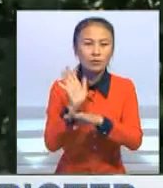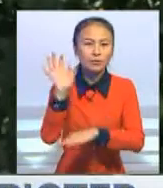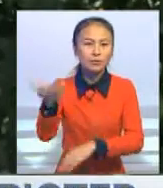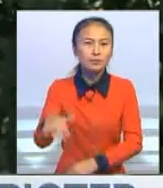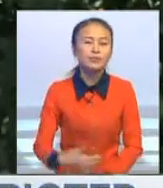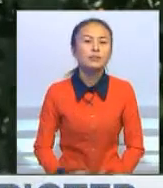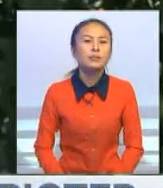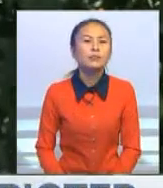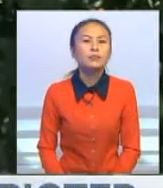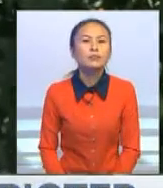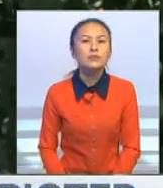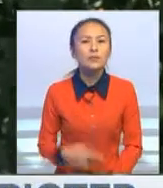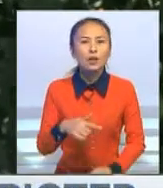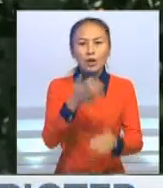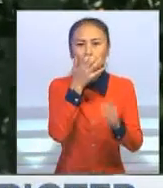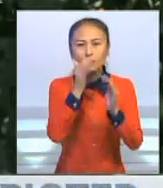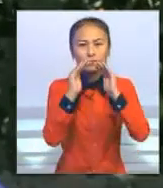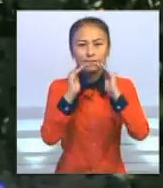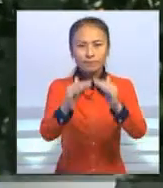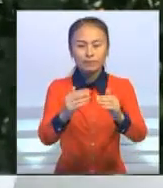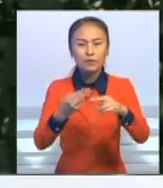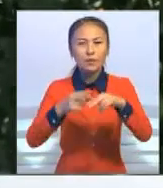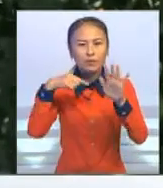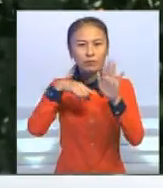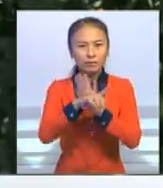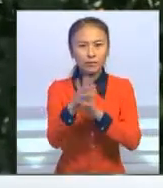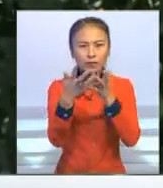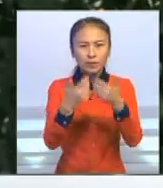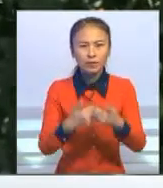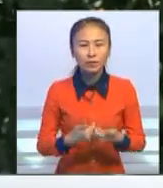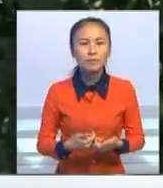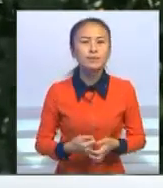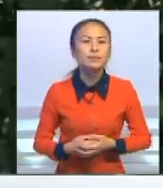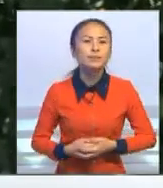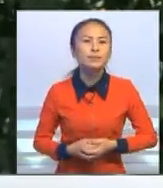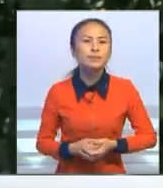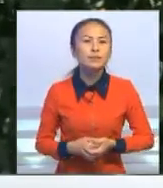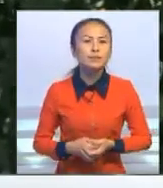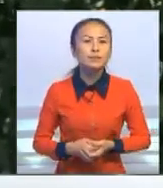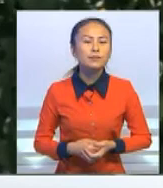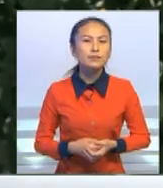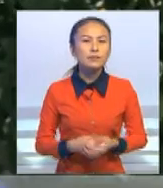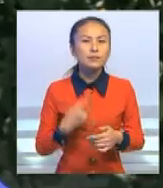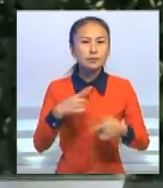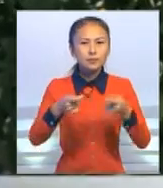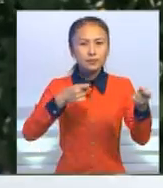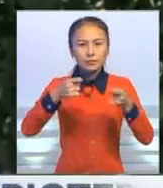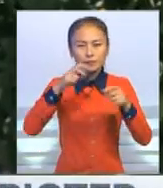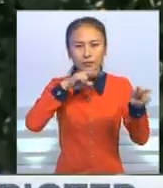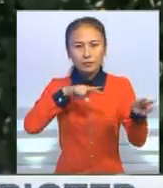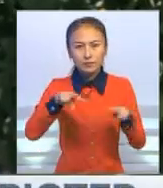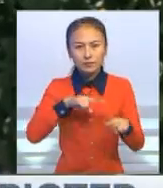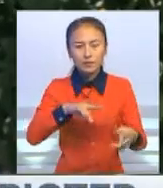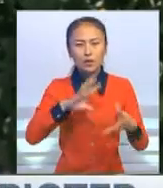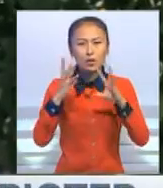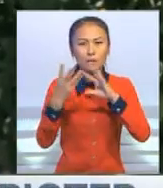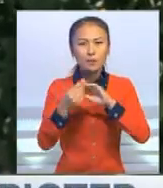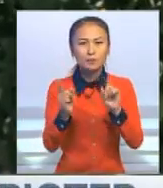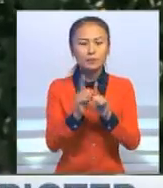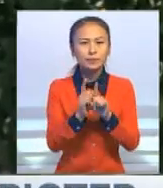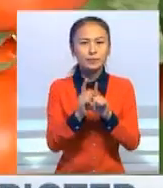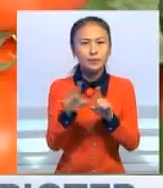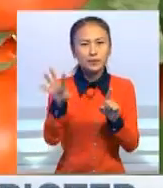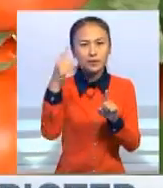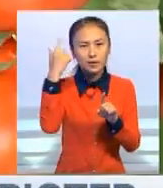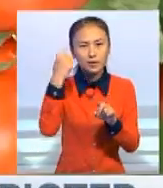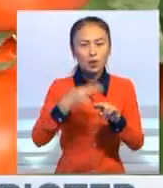Бұл жылыжайда бүкіл жүйесінің бәрі автоматтандырылған. Жылыжайды басқару жаңағы дистанционно деп